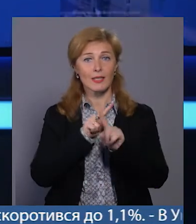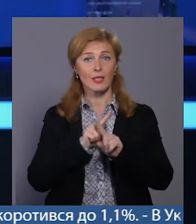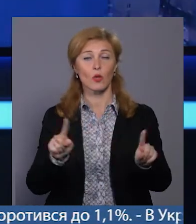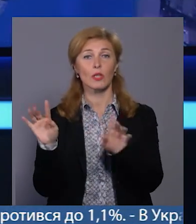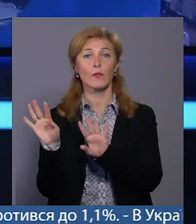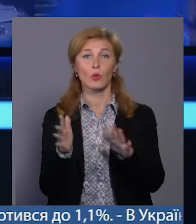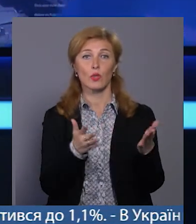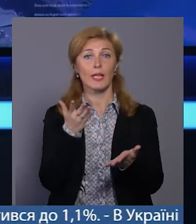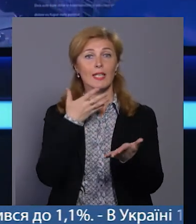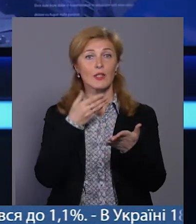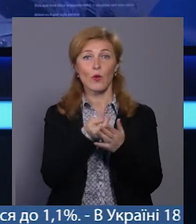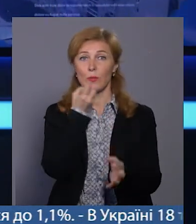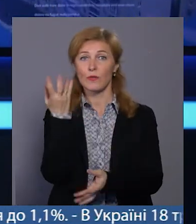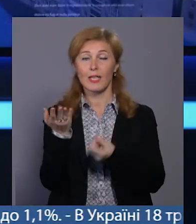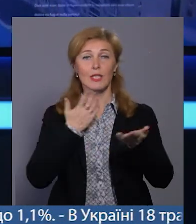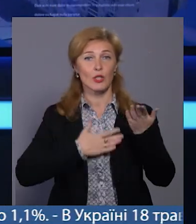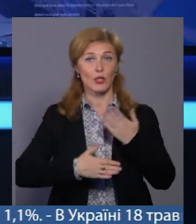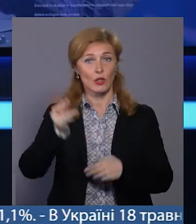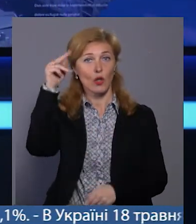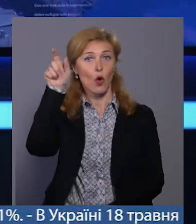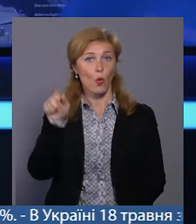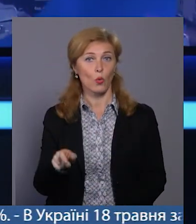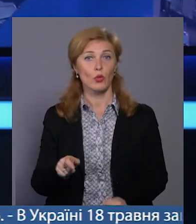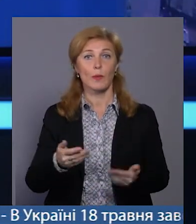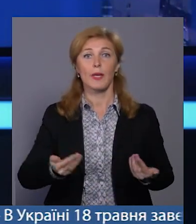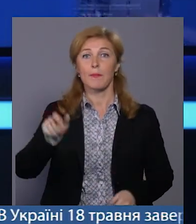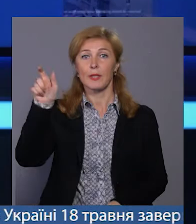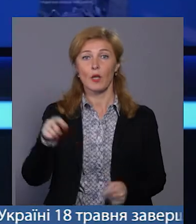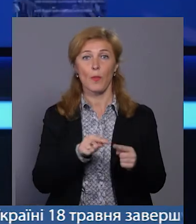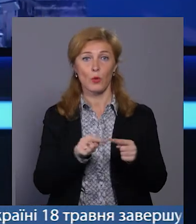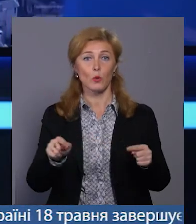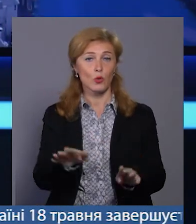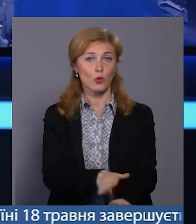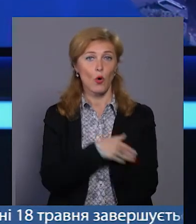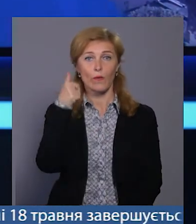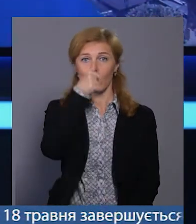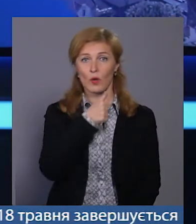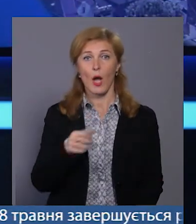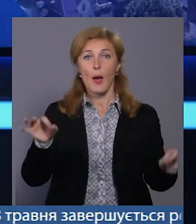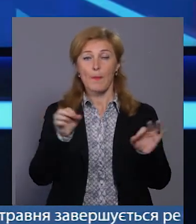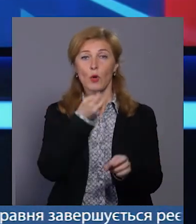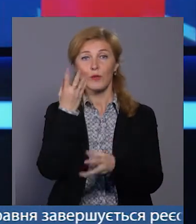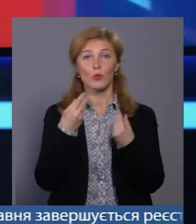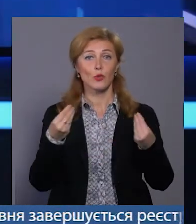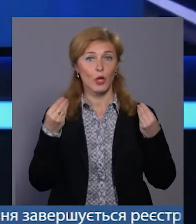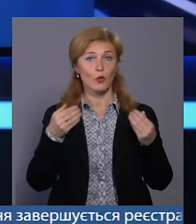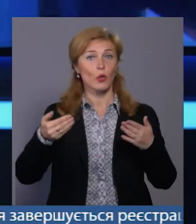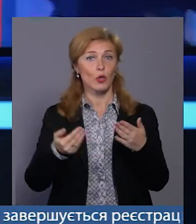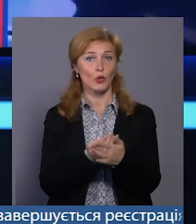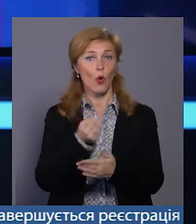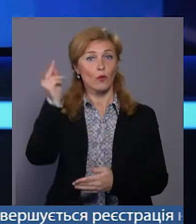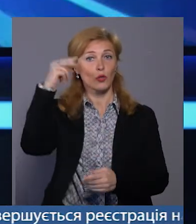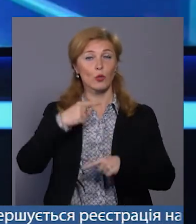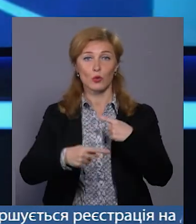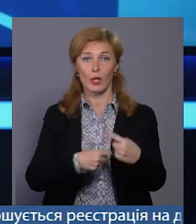які своїм цвітінням тішитимуть учнів і містян упродовж довгих років. Про квітучу красу і нову шкільну традицію